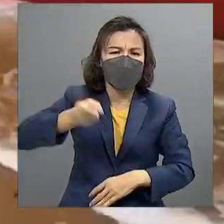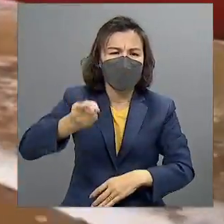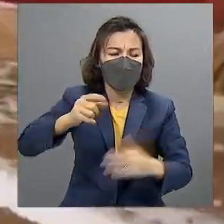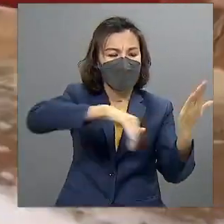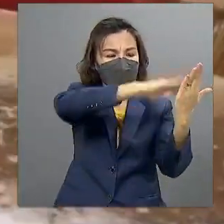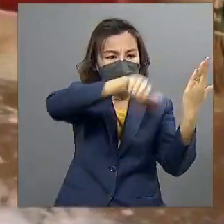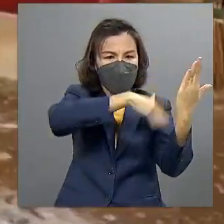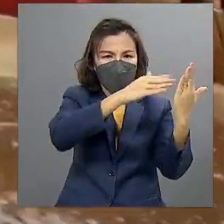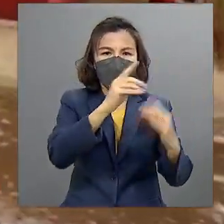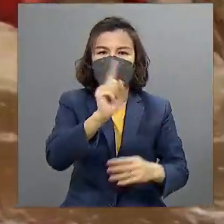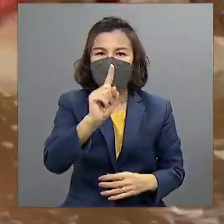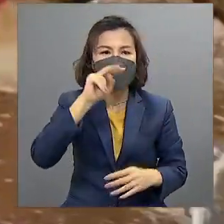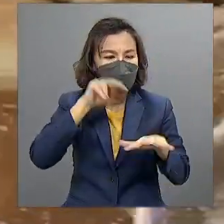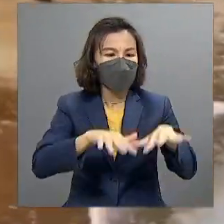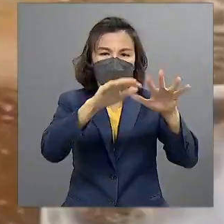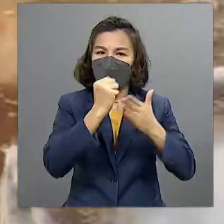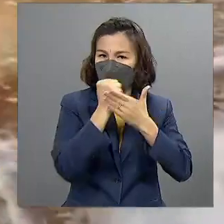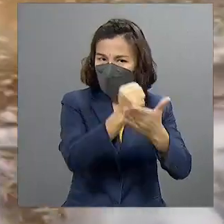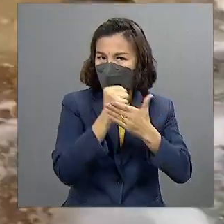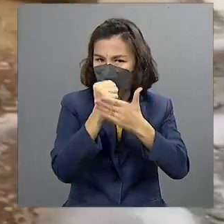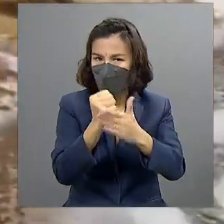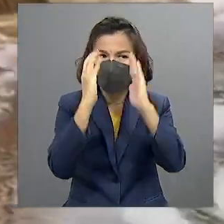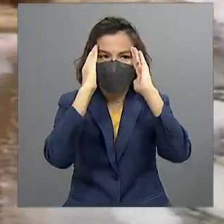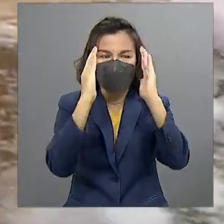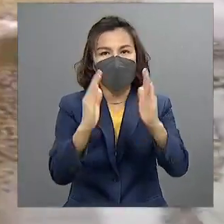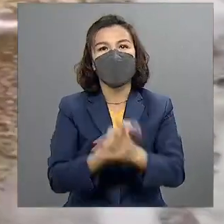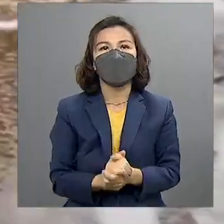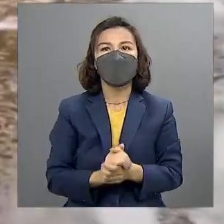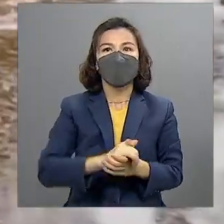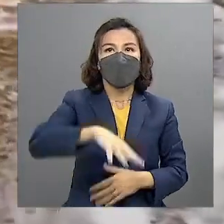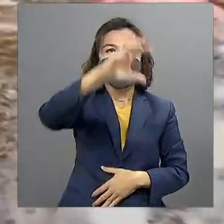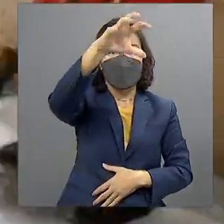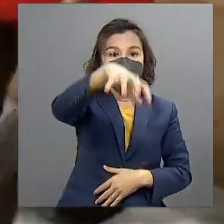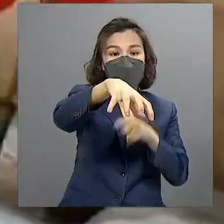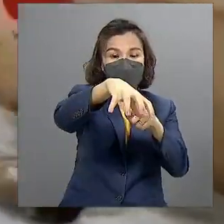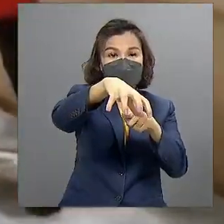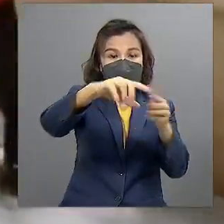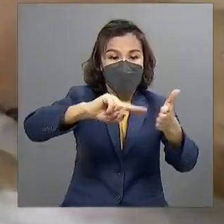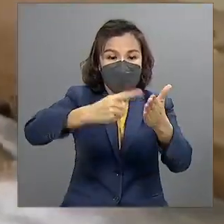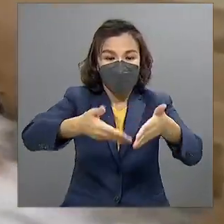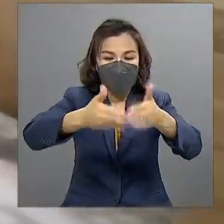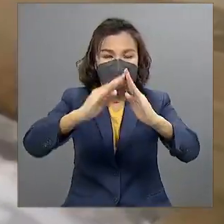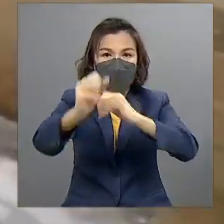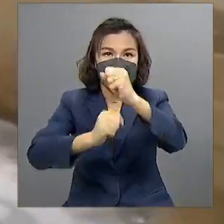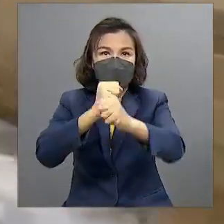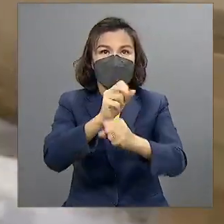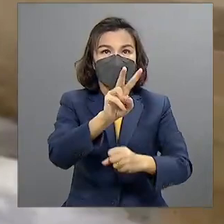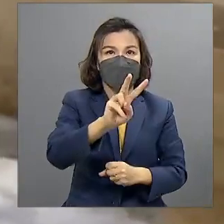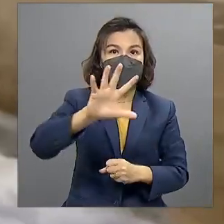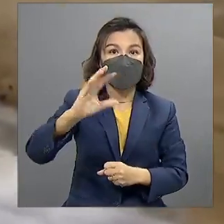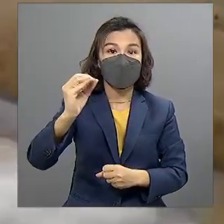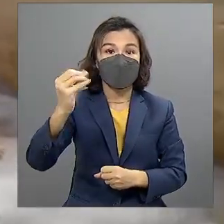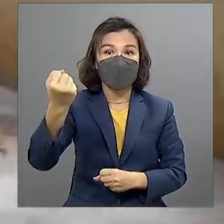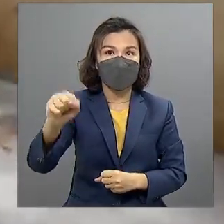เสียหายสำหรับโบสถ์วัดบ้านอ้อนี่สร้างตั้งแต่ปี2510นะคะมีอายุกว่า54